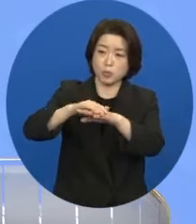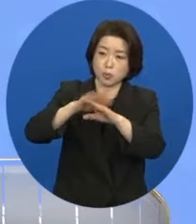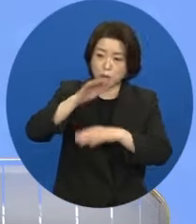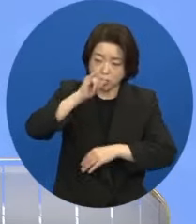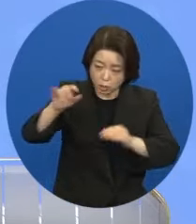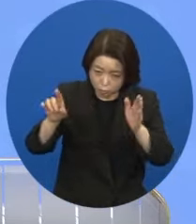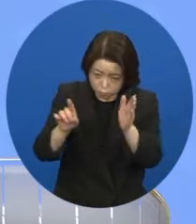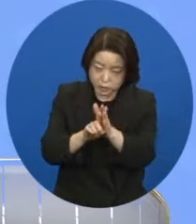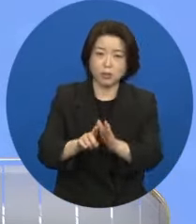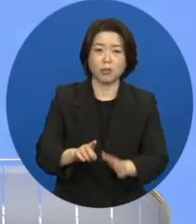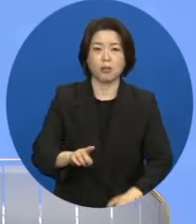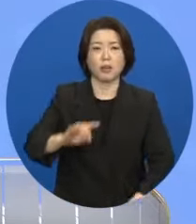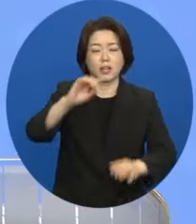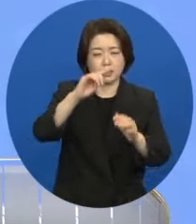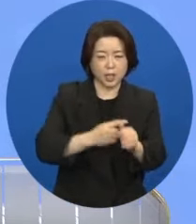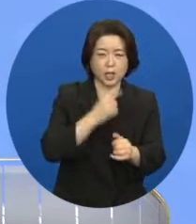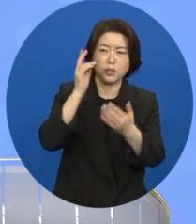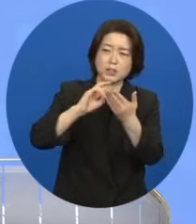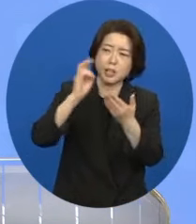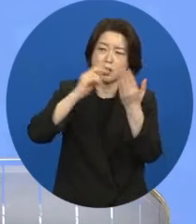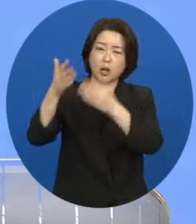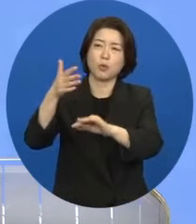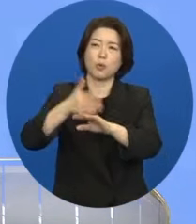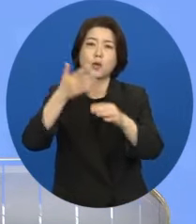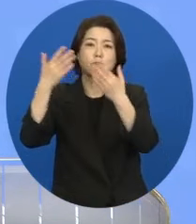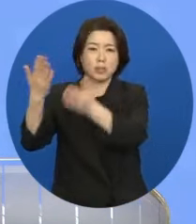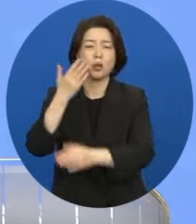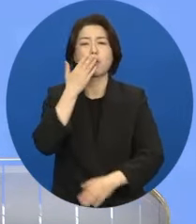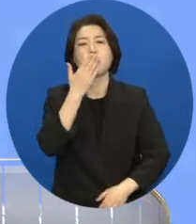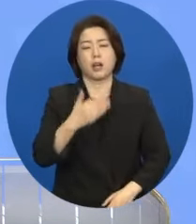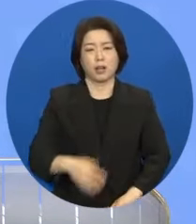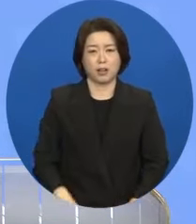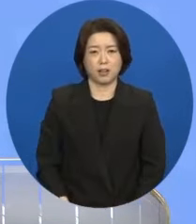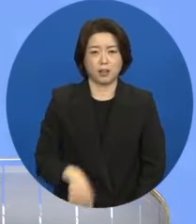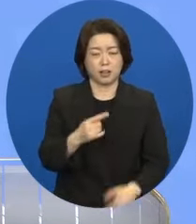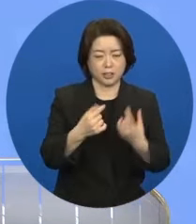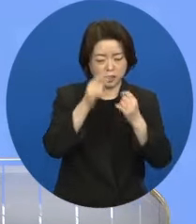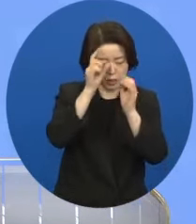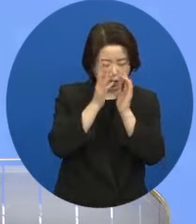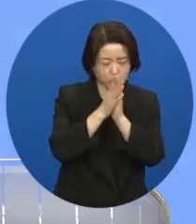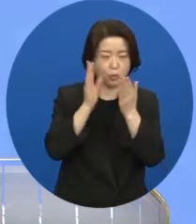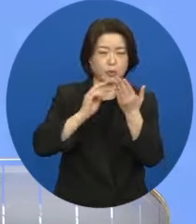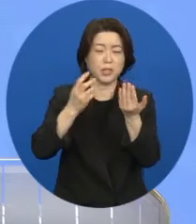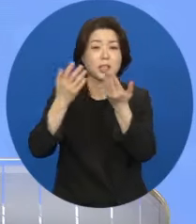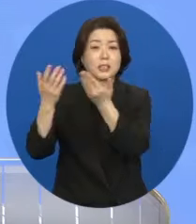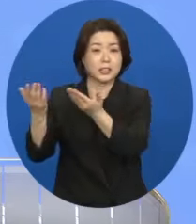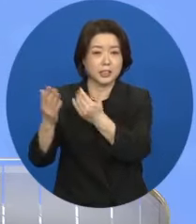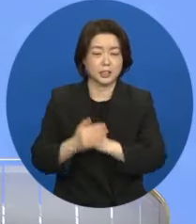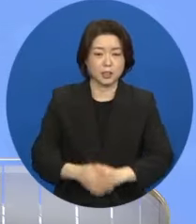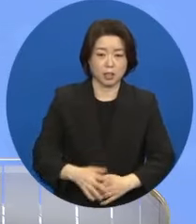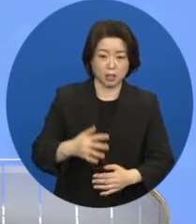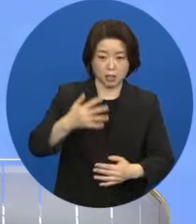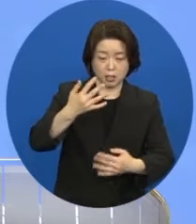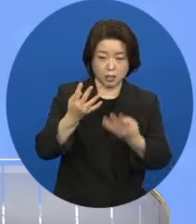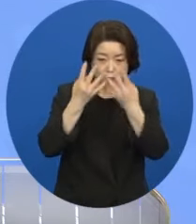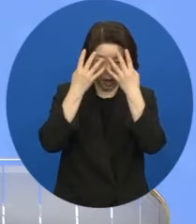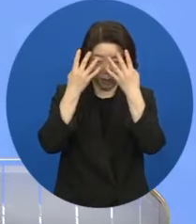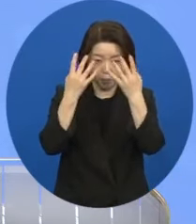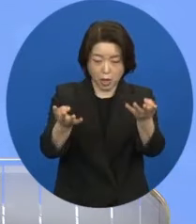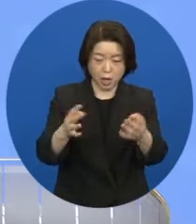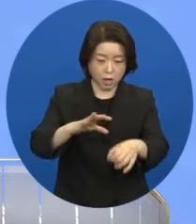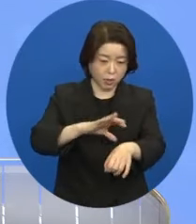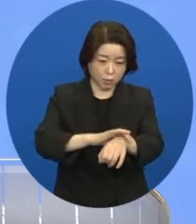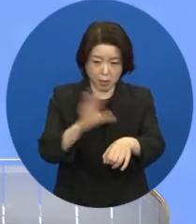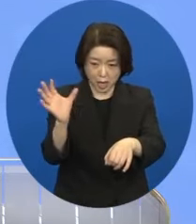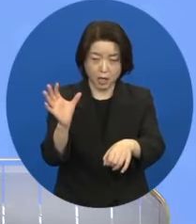하나님께 찬양하고 감사하게 된 것이죠 그렇게 기도하고 찬양하니 어떻게 되냐면 가문이 열리고 세사이